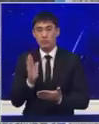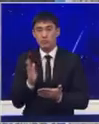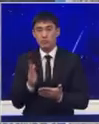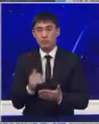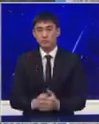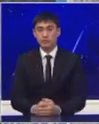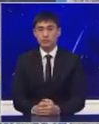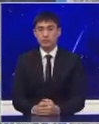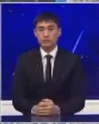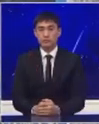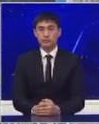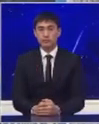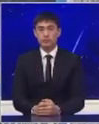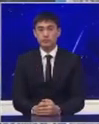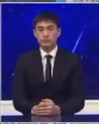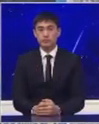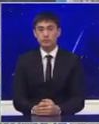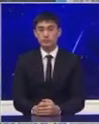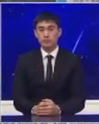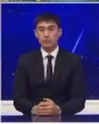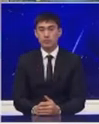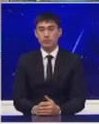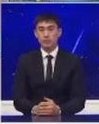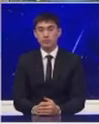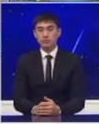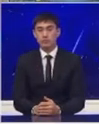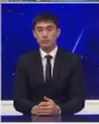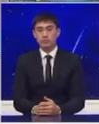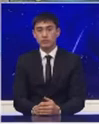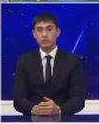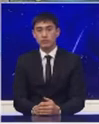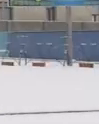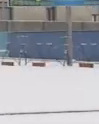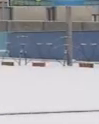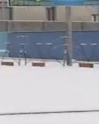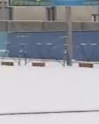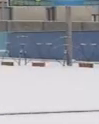Әдемі Нұрлан қызы, Жаслан Шыңгенже, Жетісу арнасы, Панфилов ауданынан.